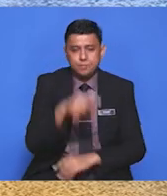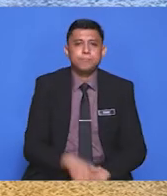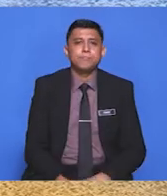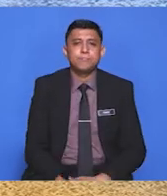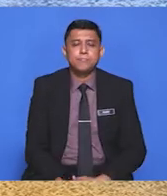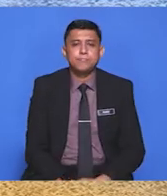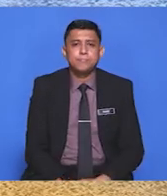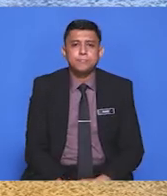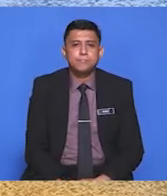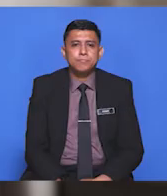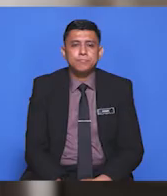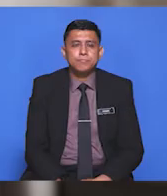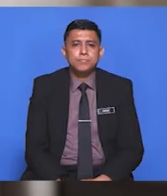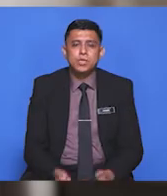kerajaan.